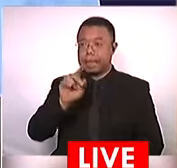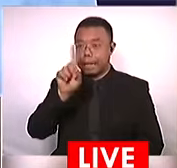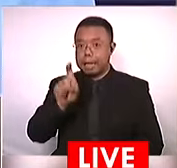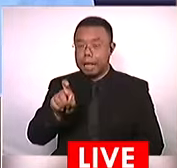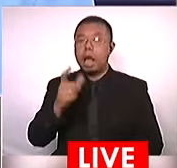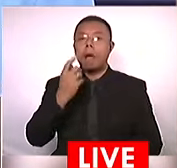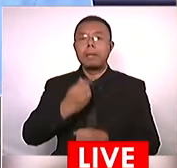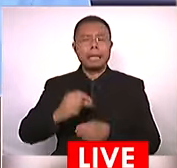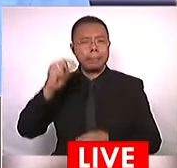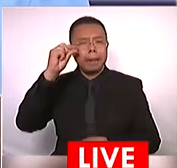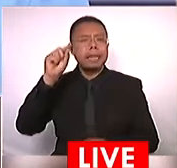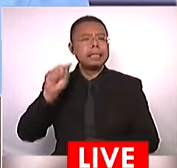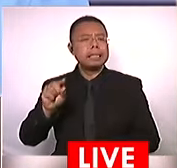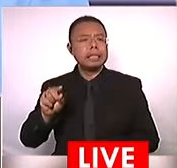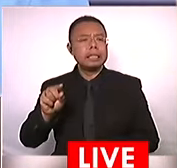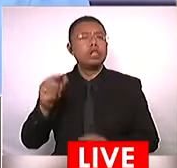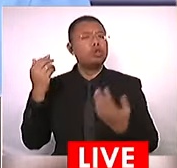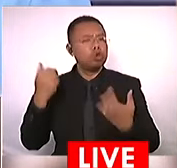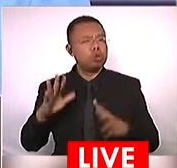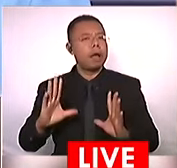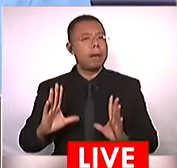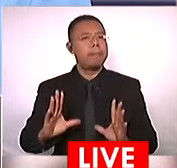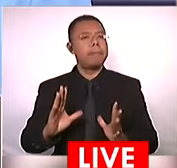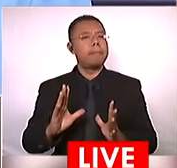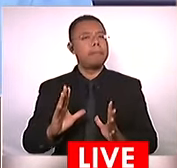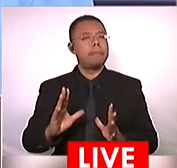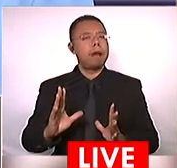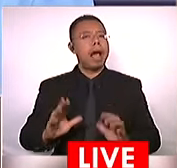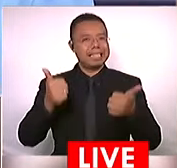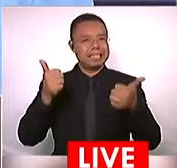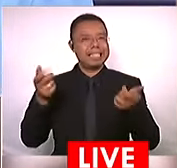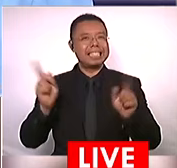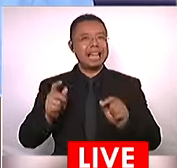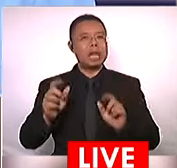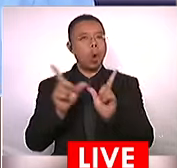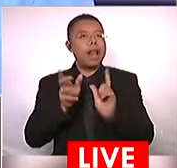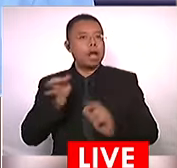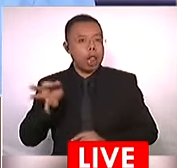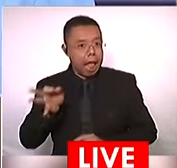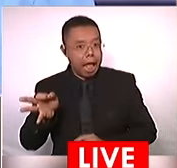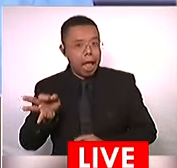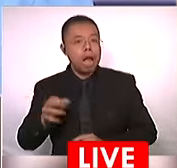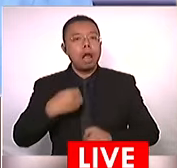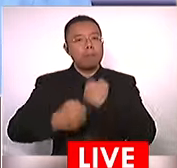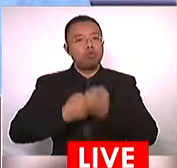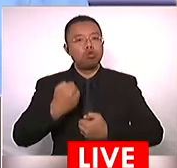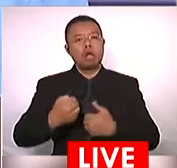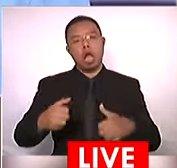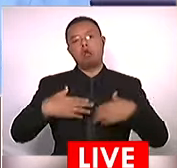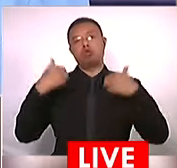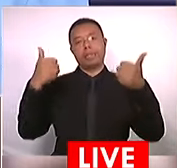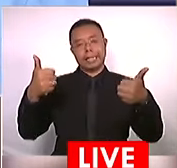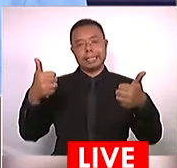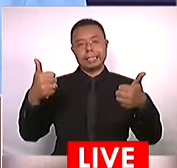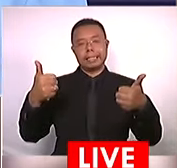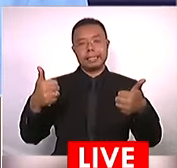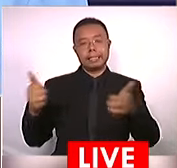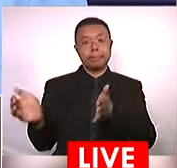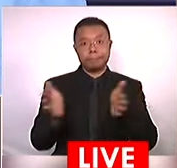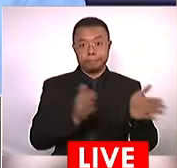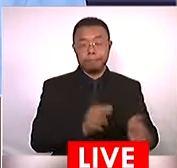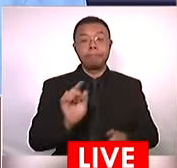Pak Gibran ini telah berhasil menjadi walikota sekaligus pengusaha yang sukses